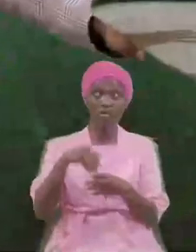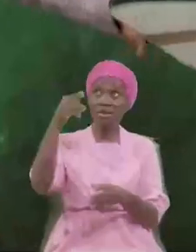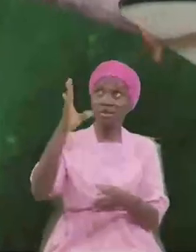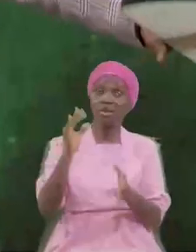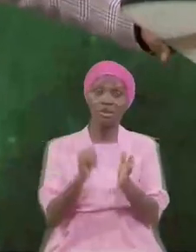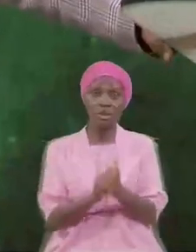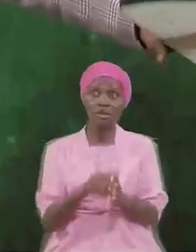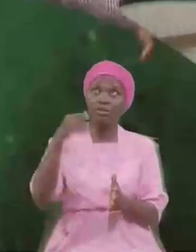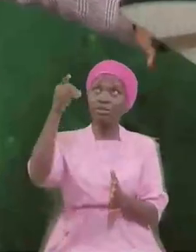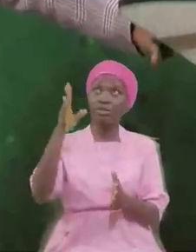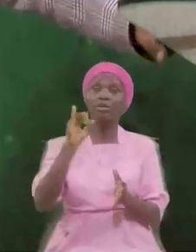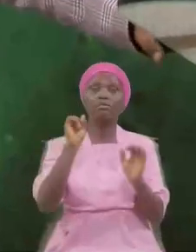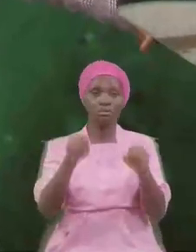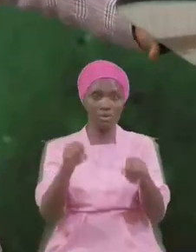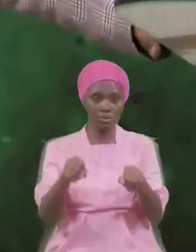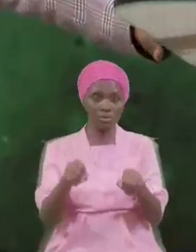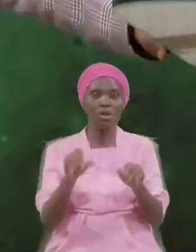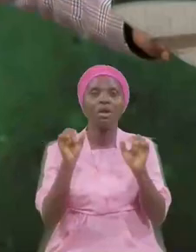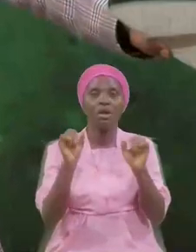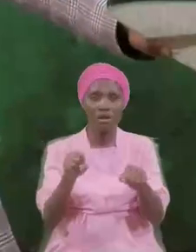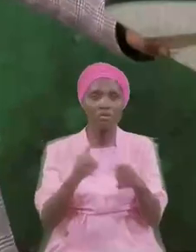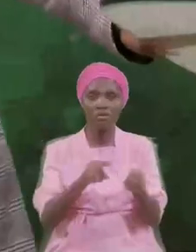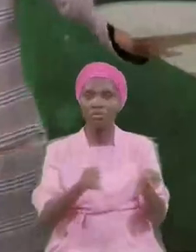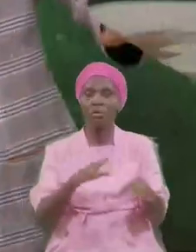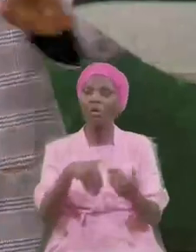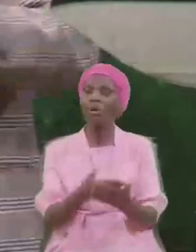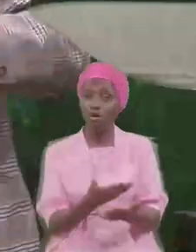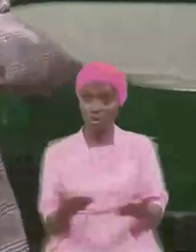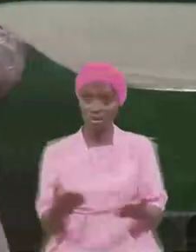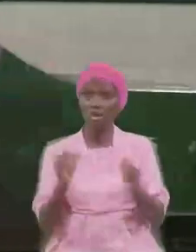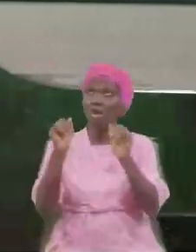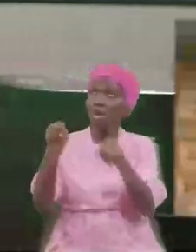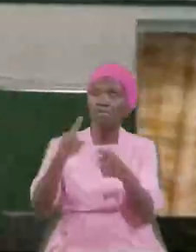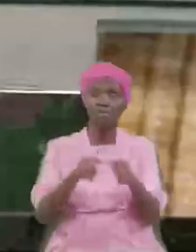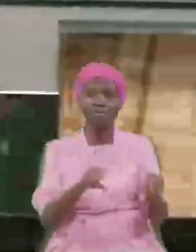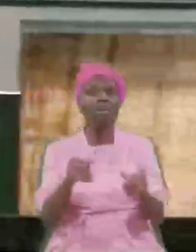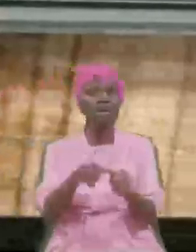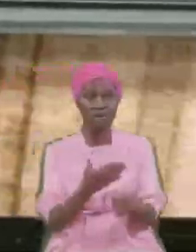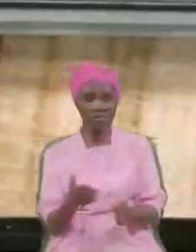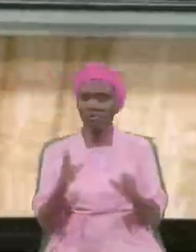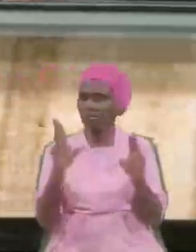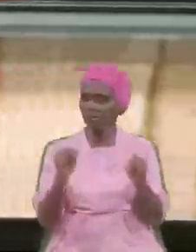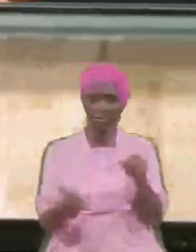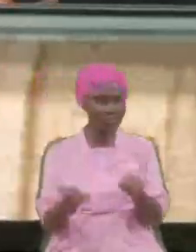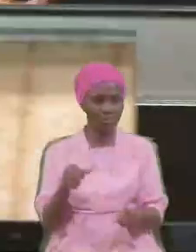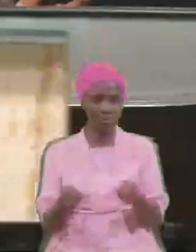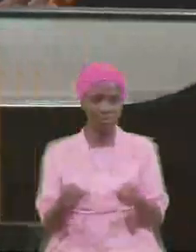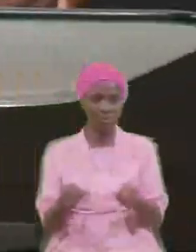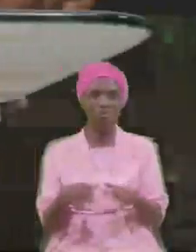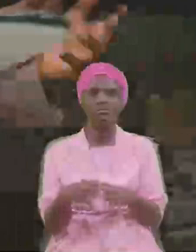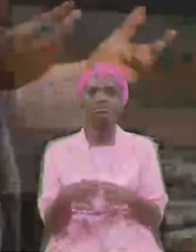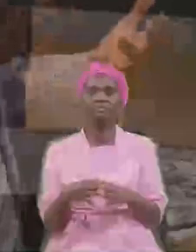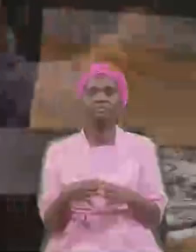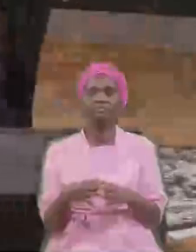possibilité en Dieu, que Dieu est capable de tout faire, capable de tout faire, il n'y a pas de doute.